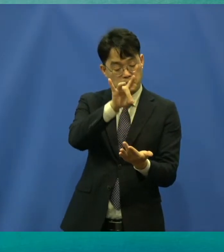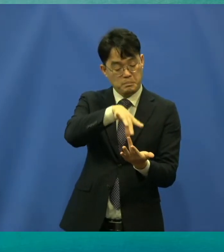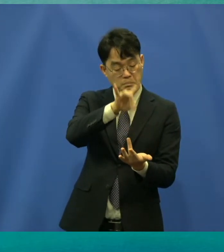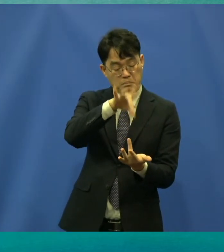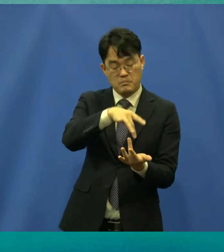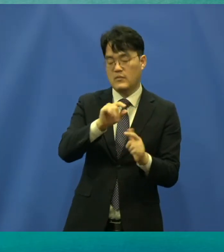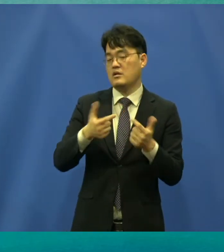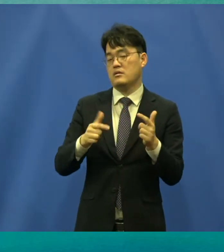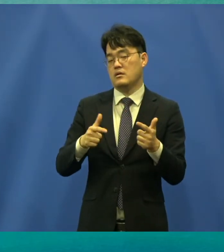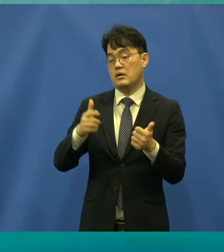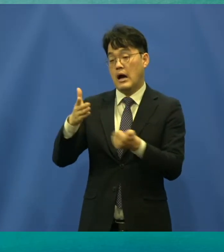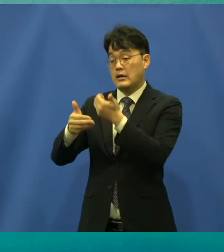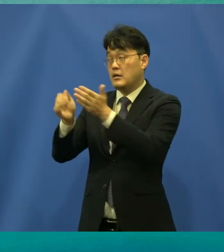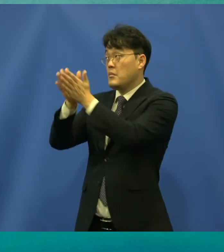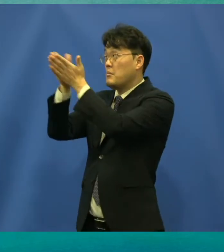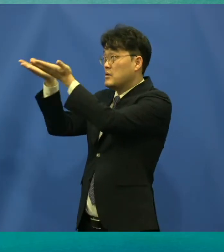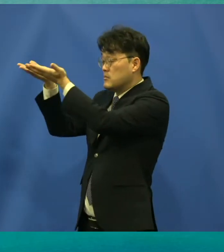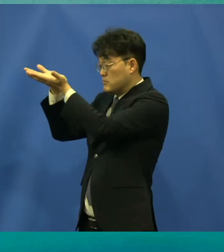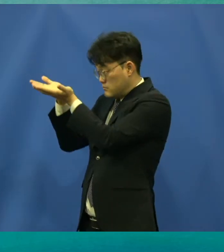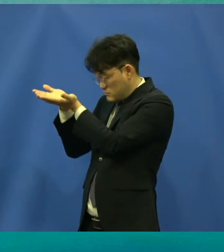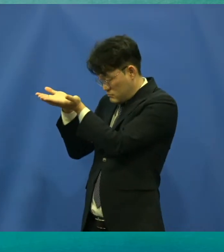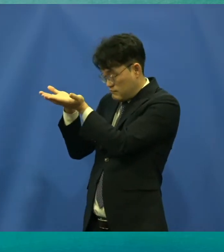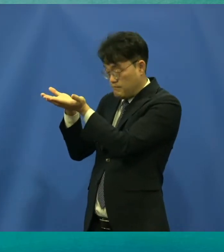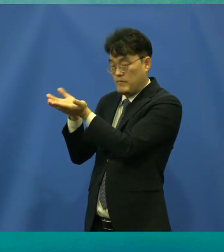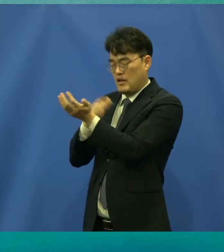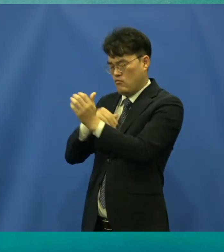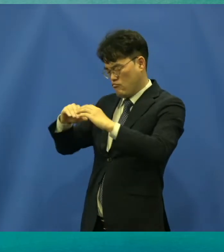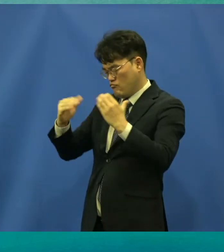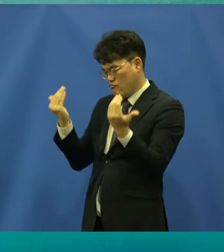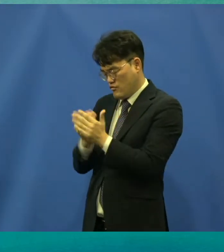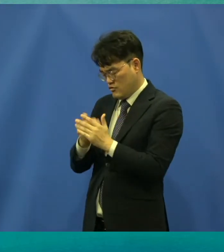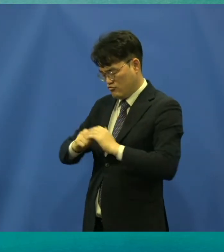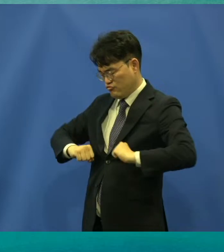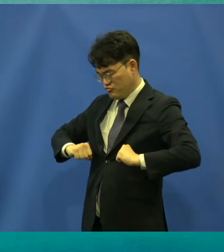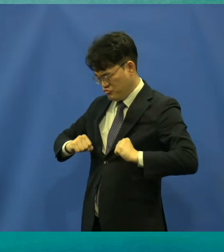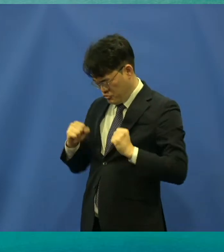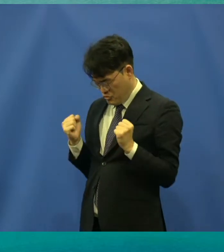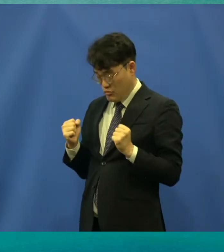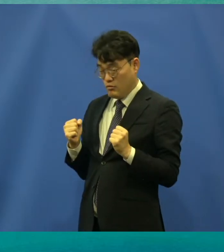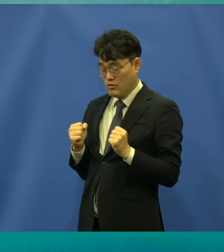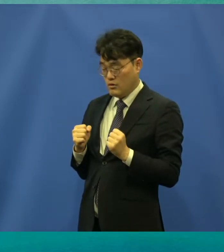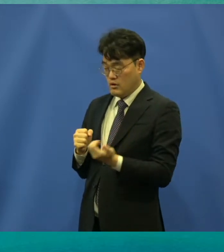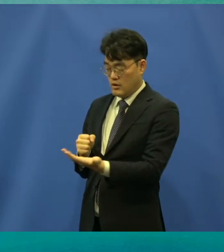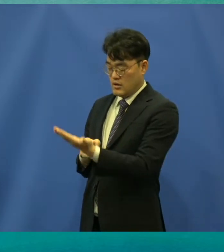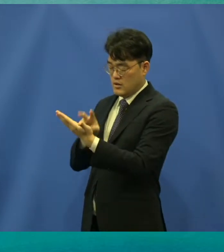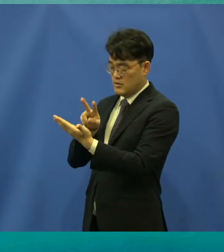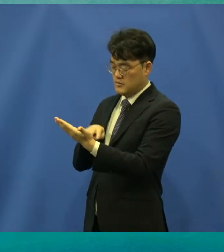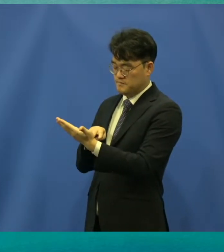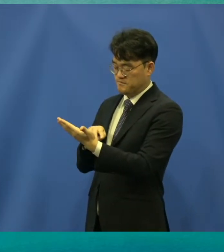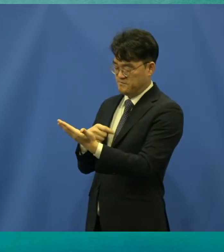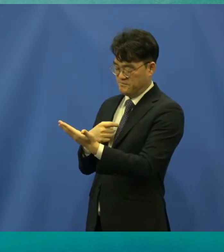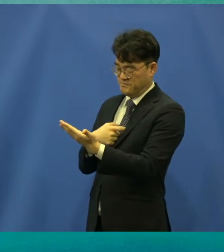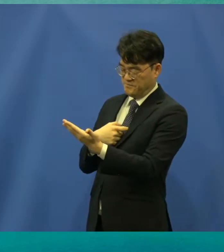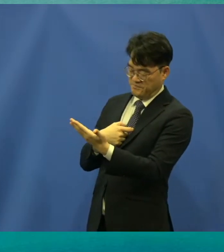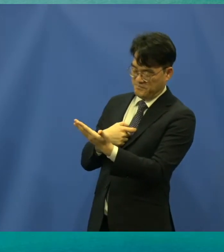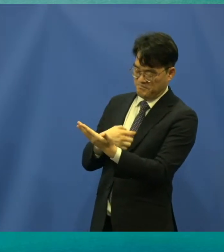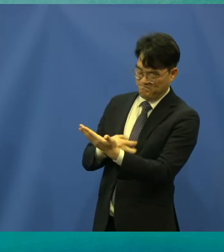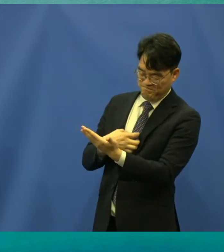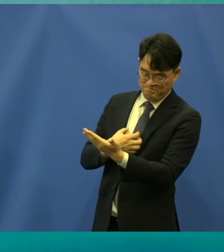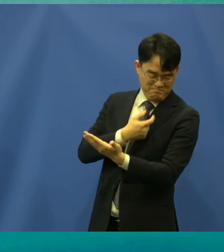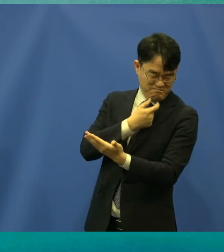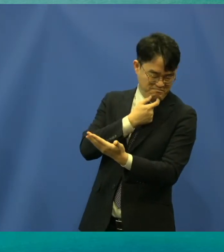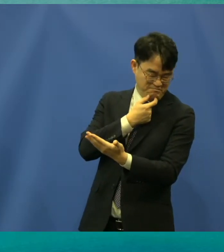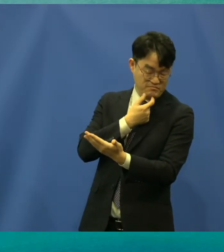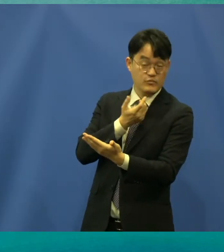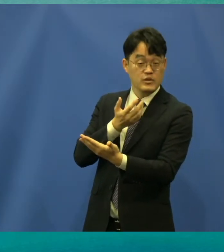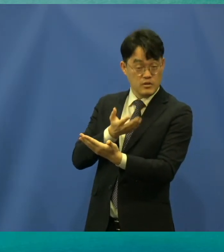싫어도, 내가 받아들이기 싫어도 그 말씀을 그대로 받아야 합니다. 여러분, 말씀을 말씀 그대로 받는다는